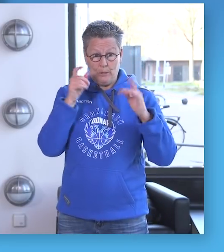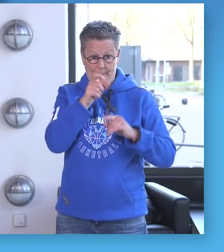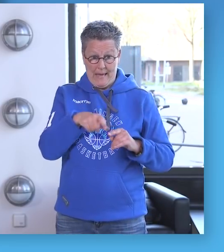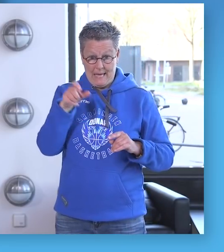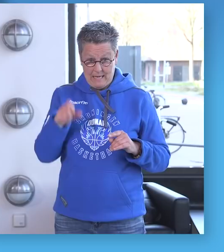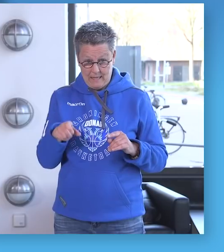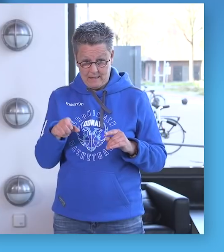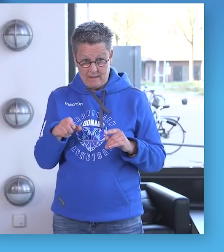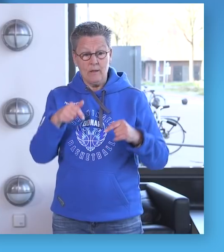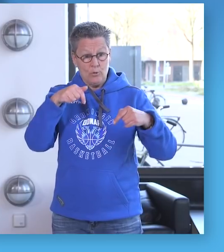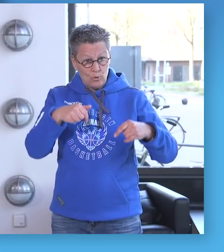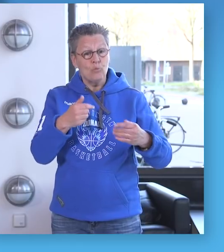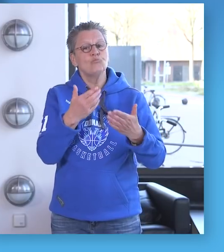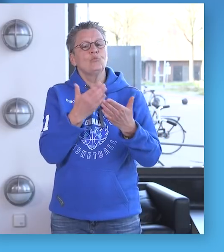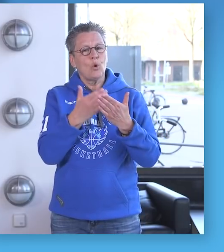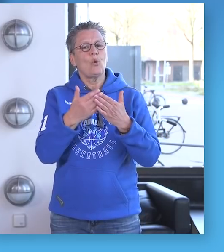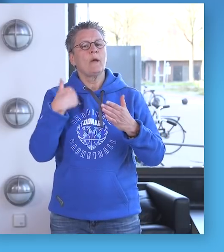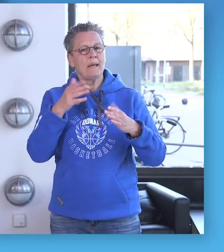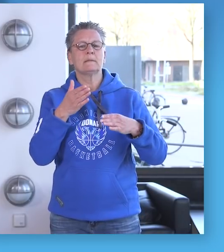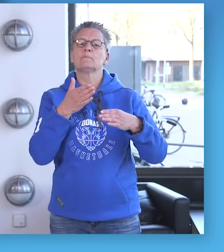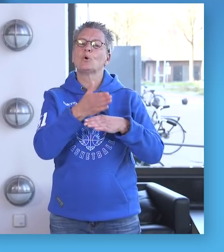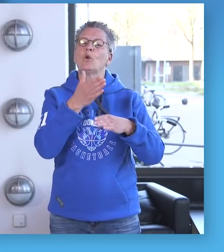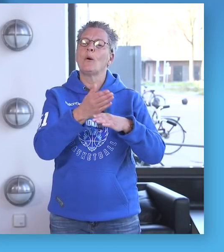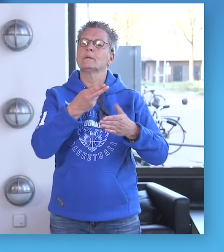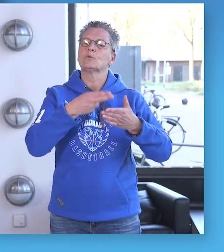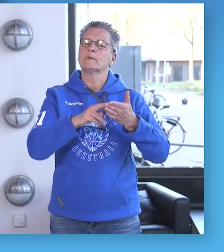op dit moment de juiste goede mensen, zeg maar, een doorlopend contract hebben.